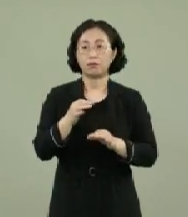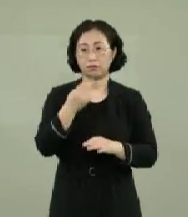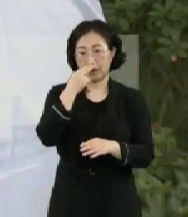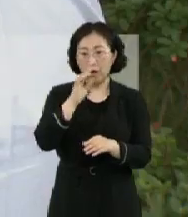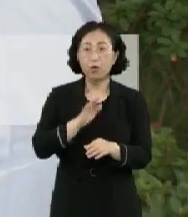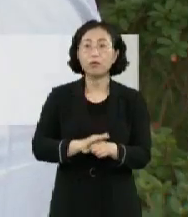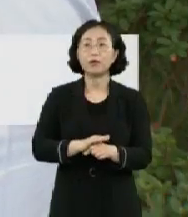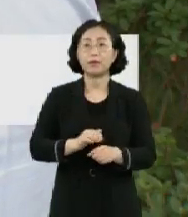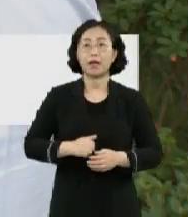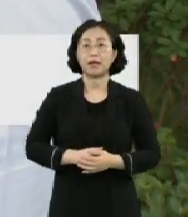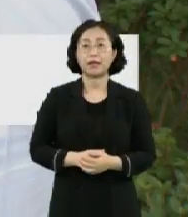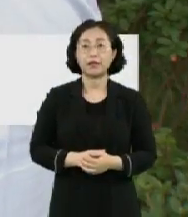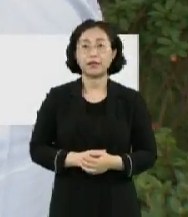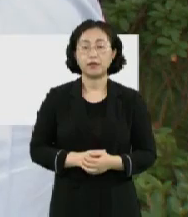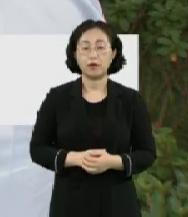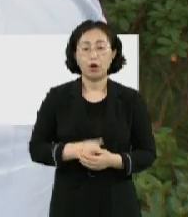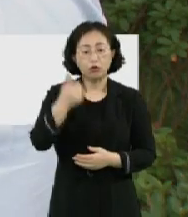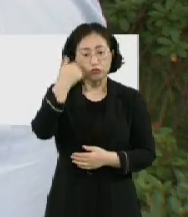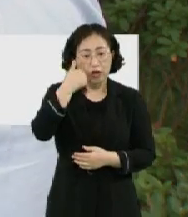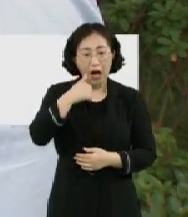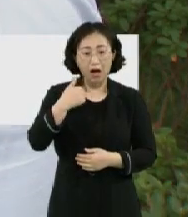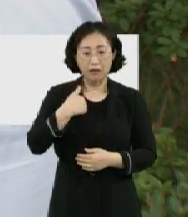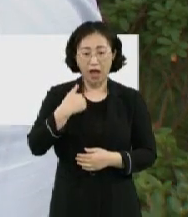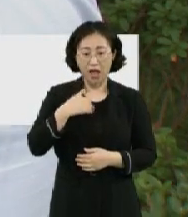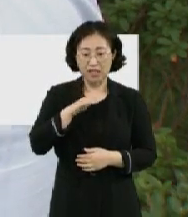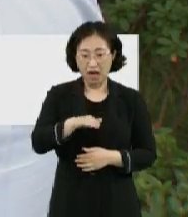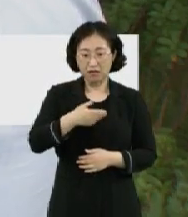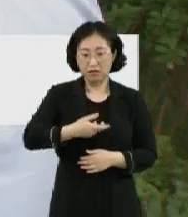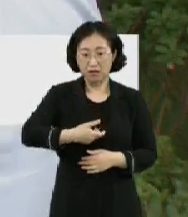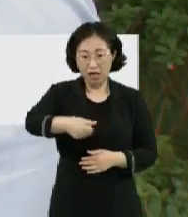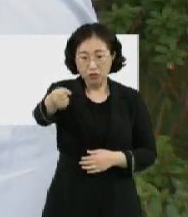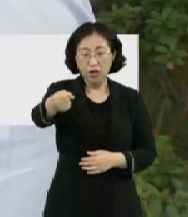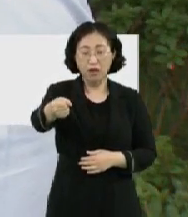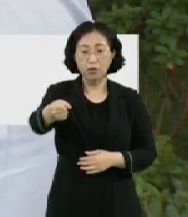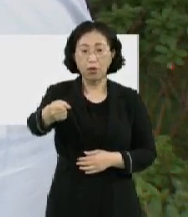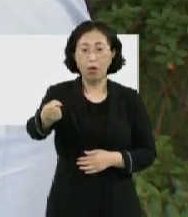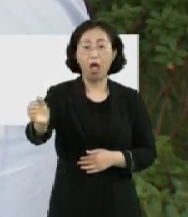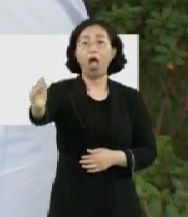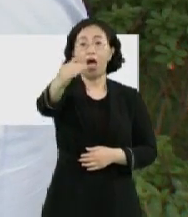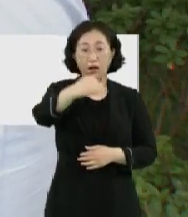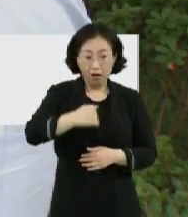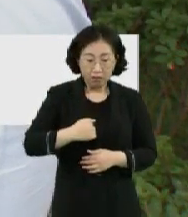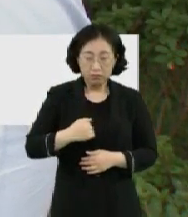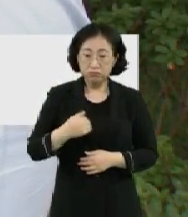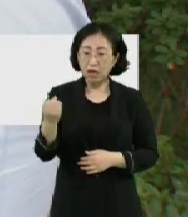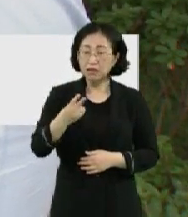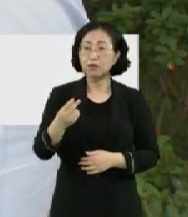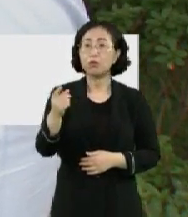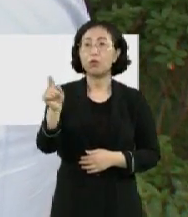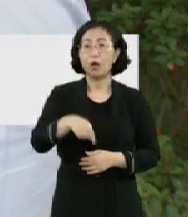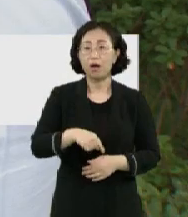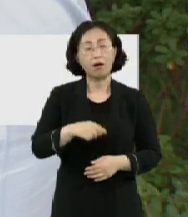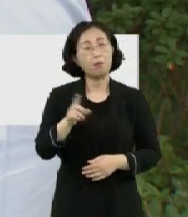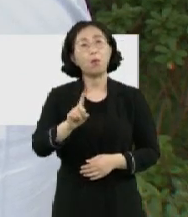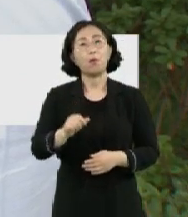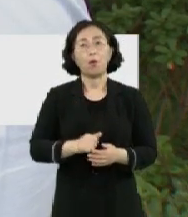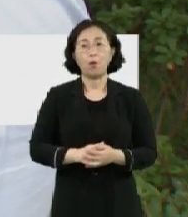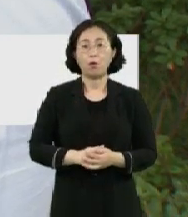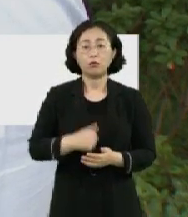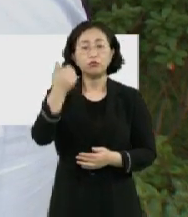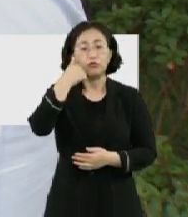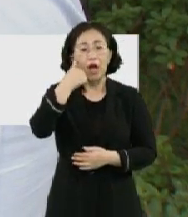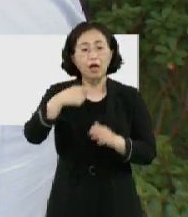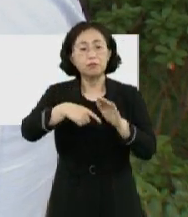제 차를 그냥 무단으로 끌고 나가서 한참 만에 돌아와서 나쁜 마음 먹고 아무나 들어와서 마음에 드는 차가 있으면 끌고